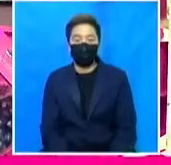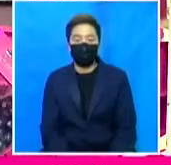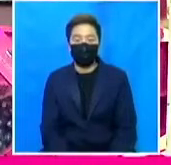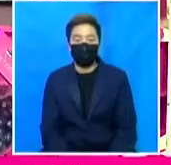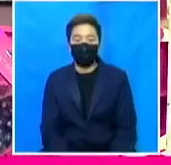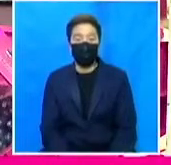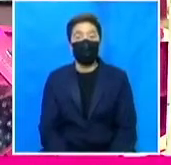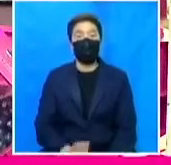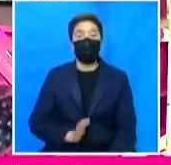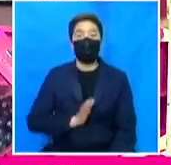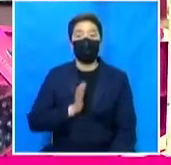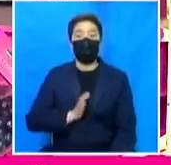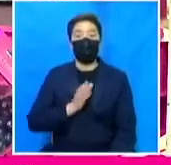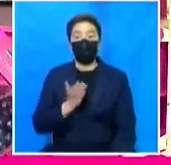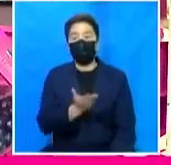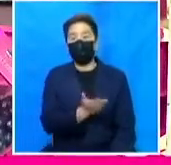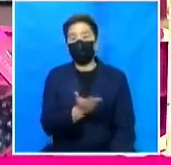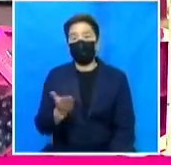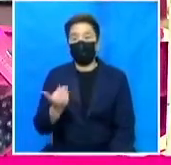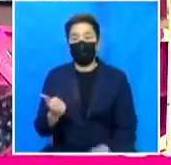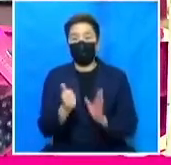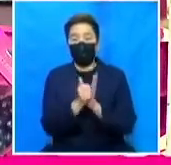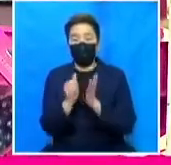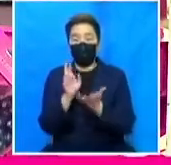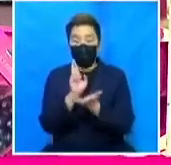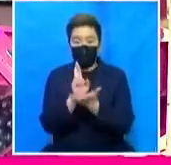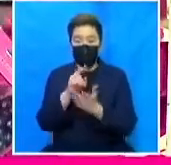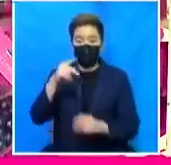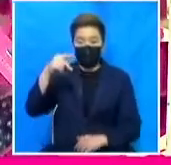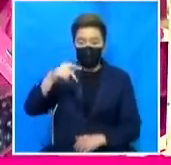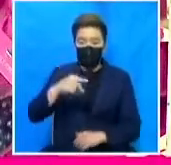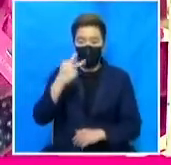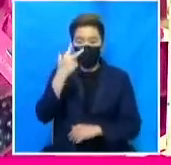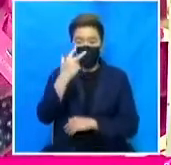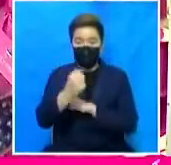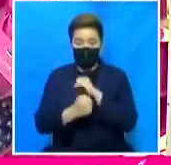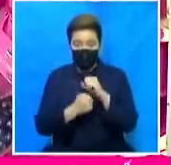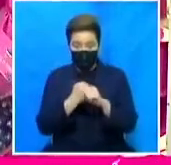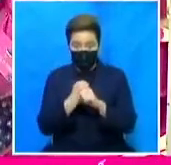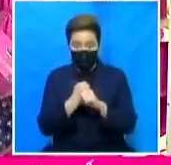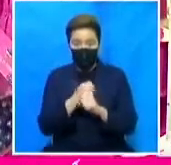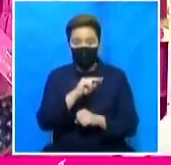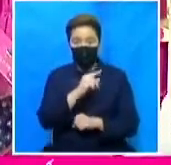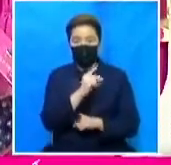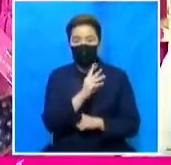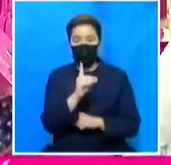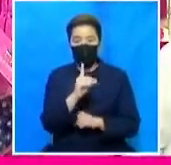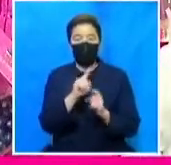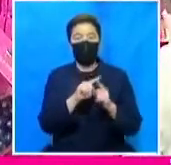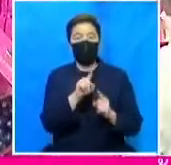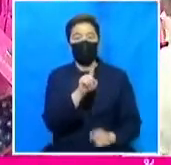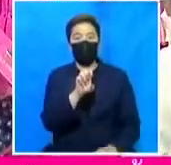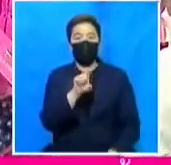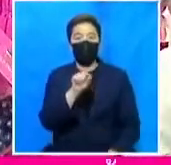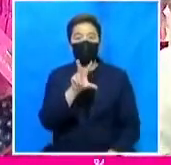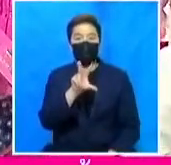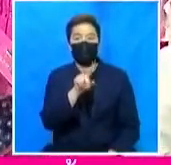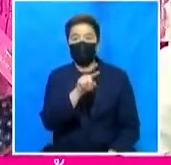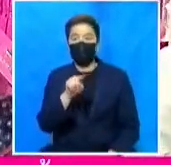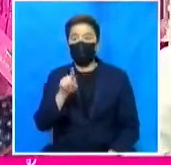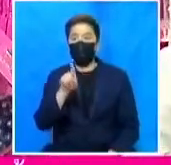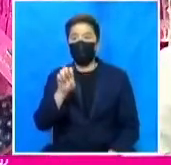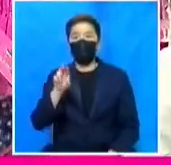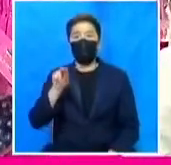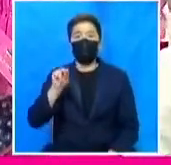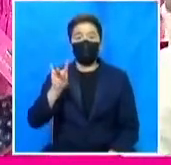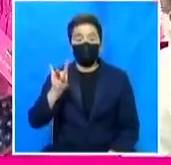ท่านผู้มีเกียรติคะการออกรางวัลสลากออมสินพิเศษ3ปีงวดที่123ถึงงวดที่